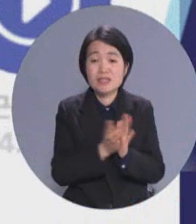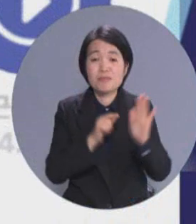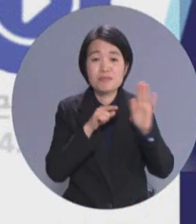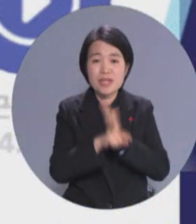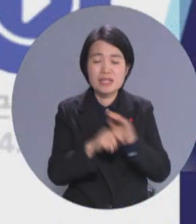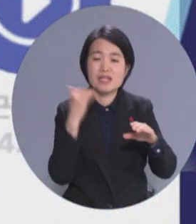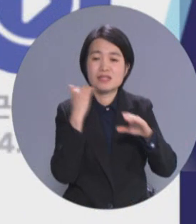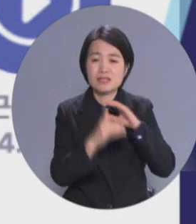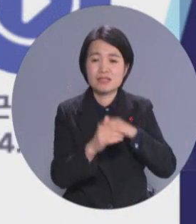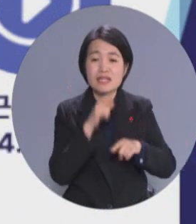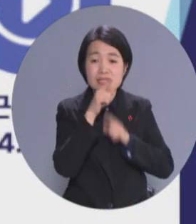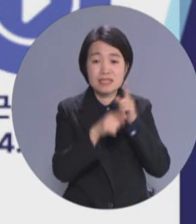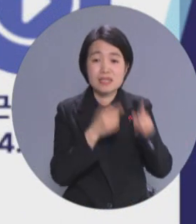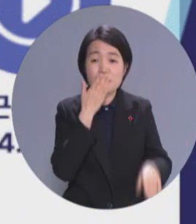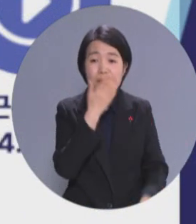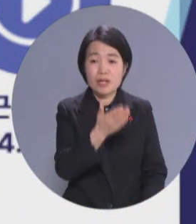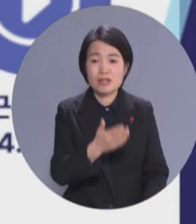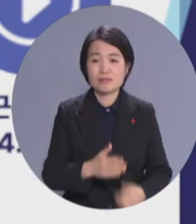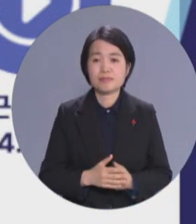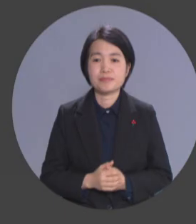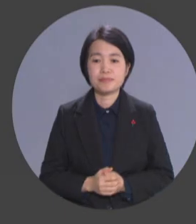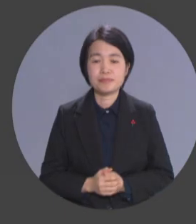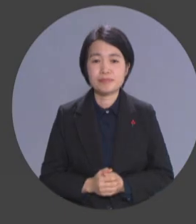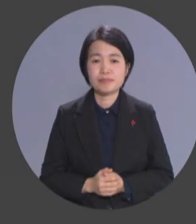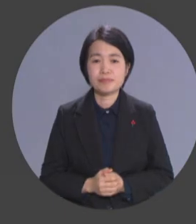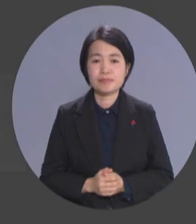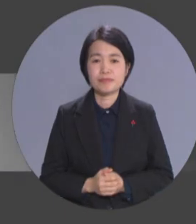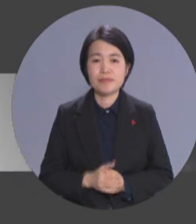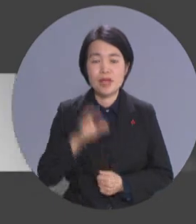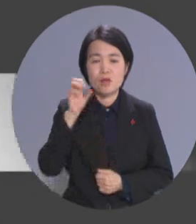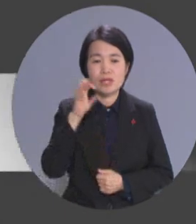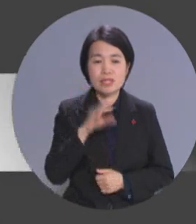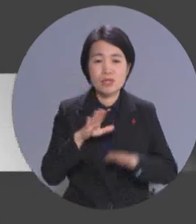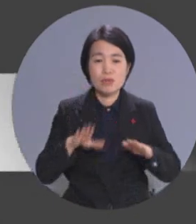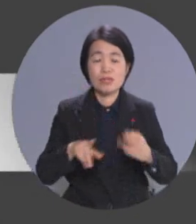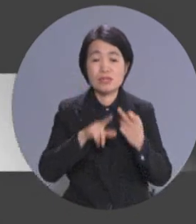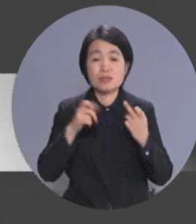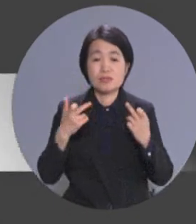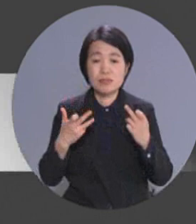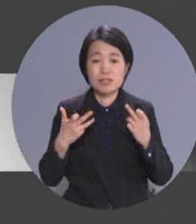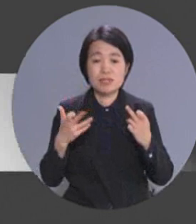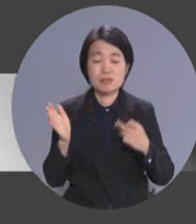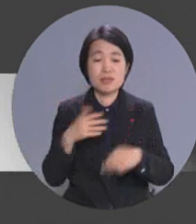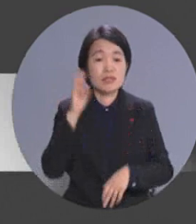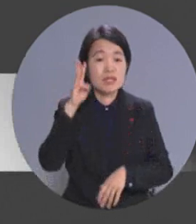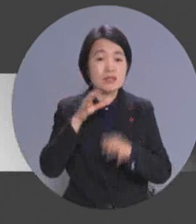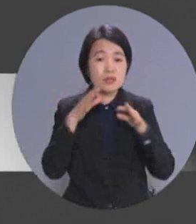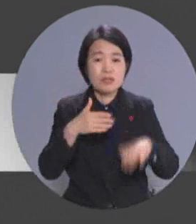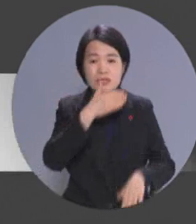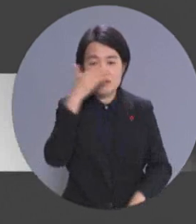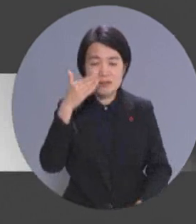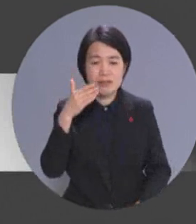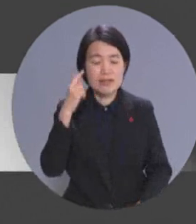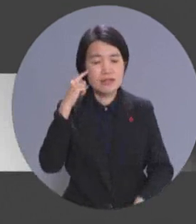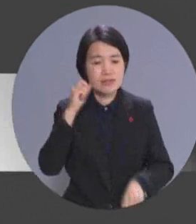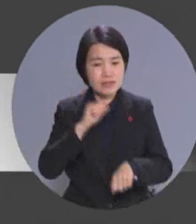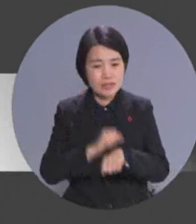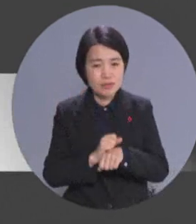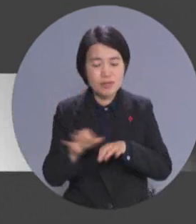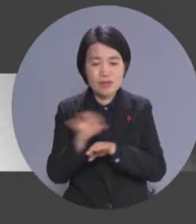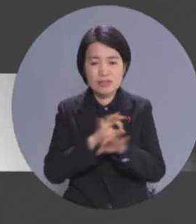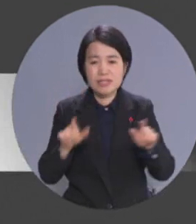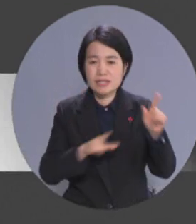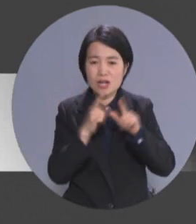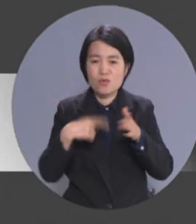이메일로 접수할 수 있습니다 광양시가 오는 18일부터 4일간 청년의 슬기로운 경제생활을 위한